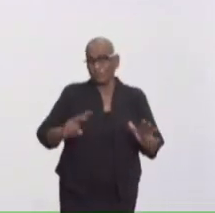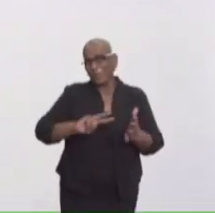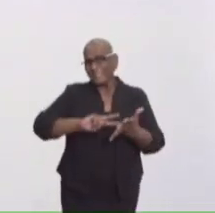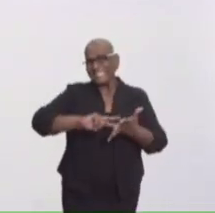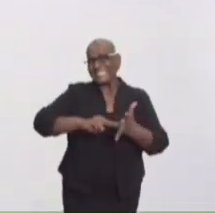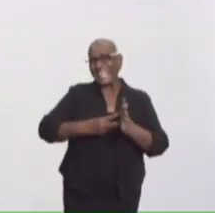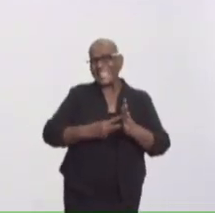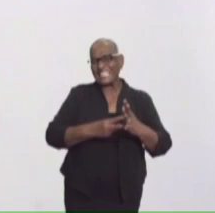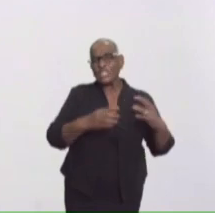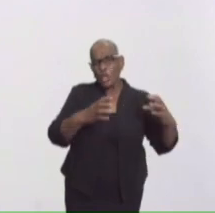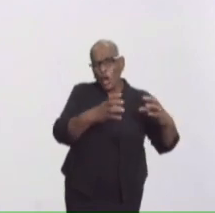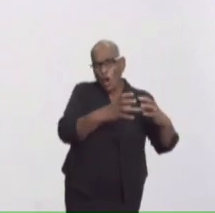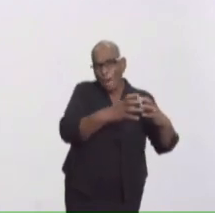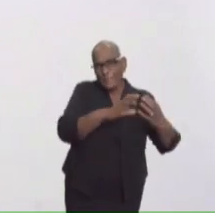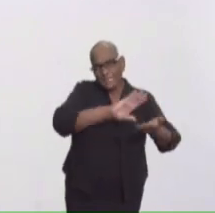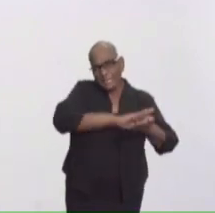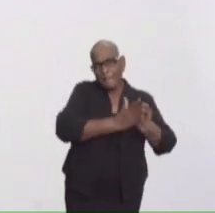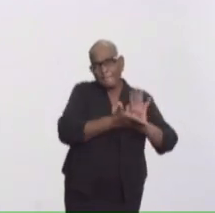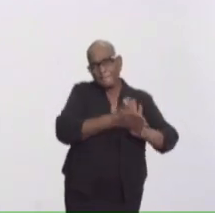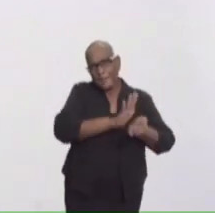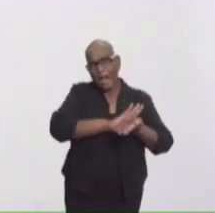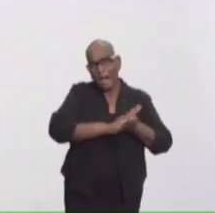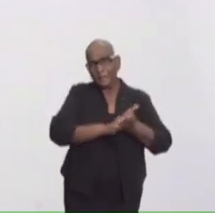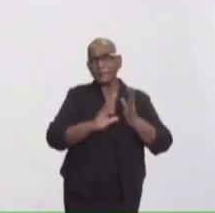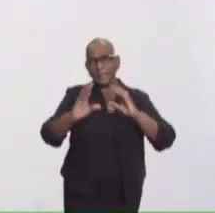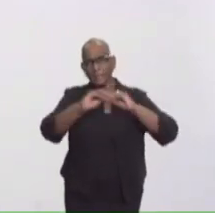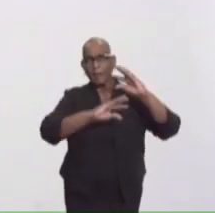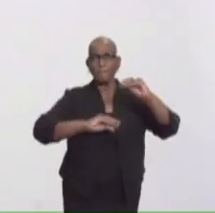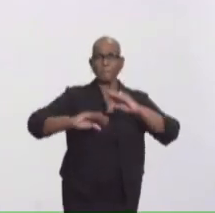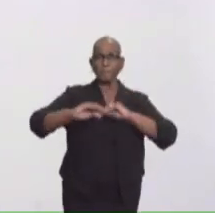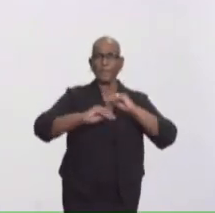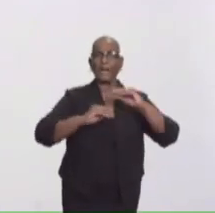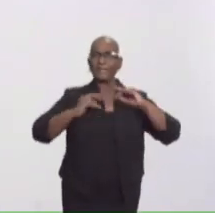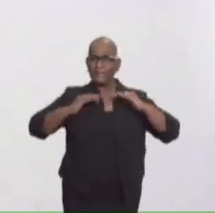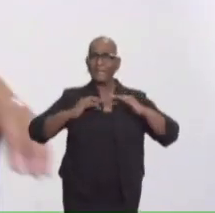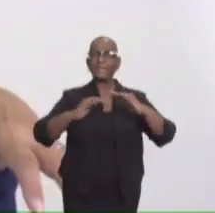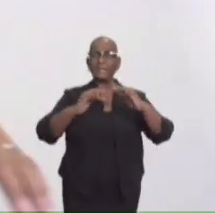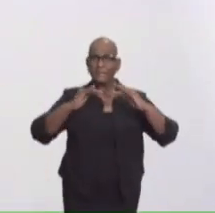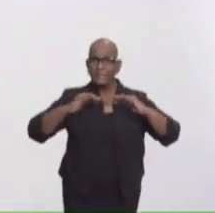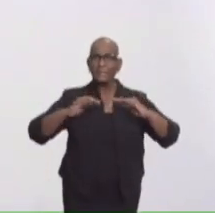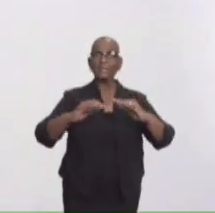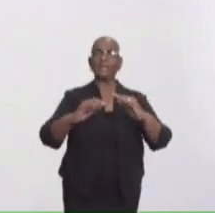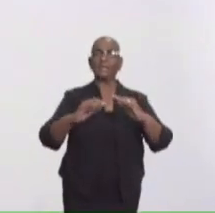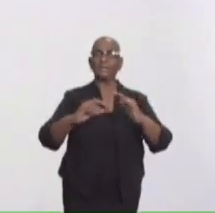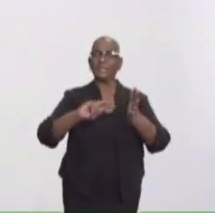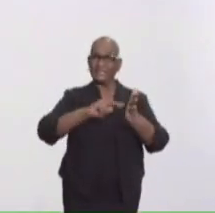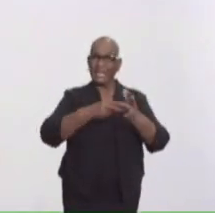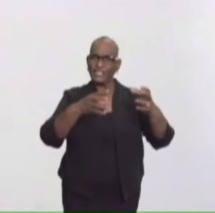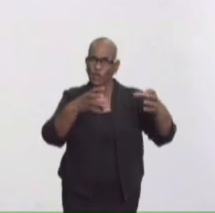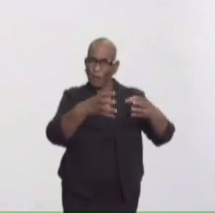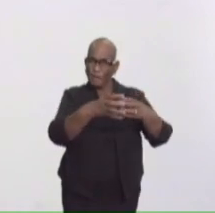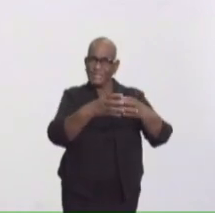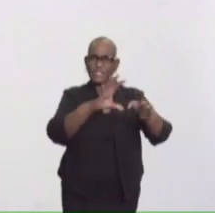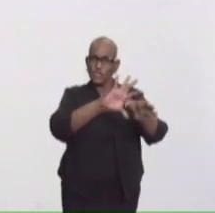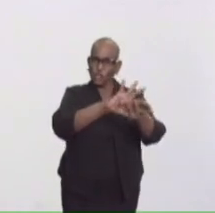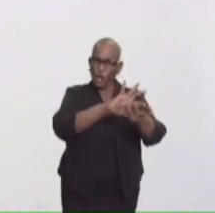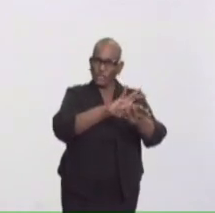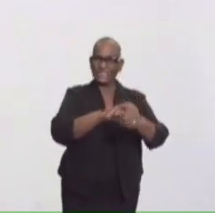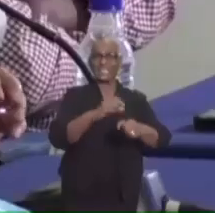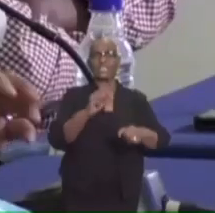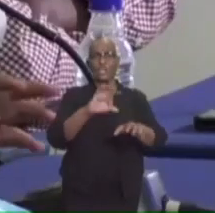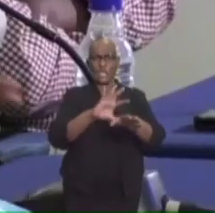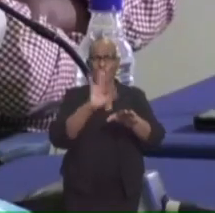commissie. Dat is de NITEC. Elk land heeft een technische commissie met artsen en specialisten